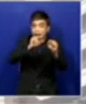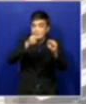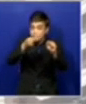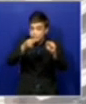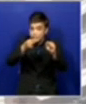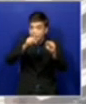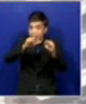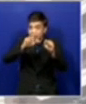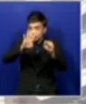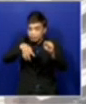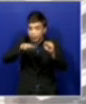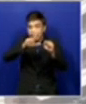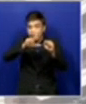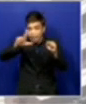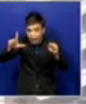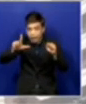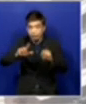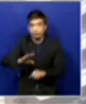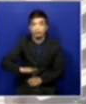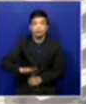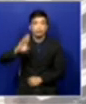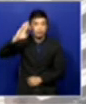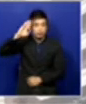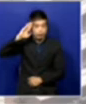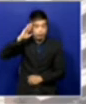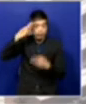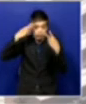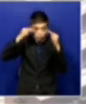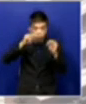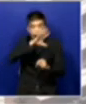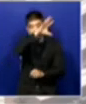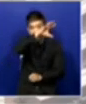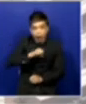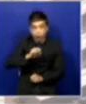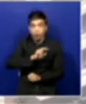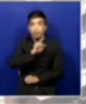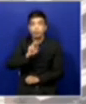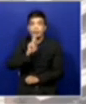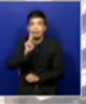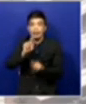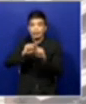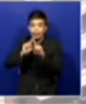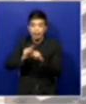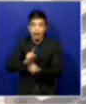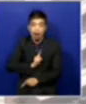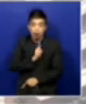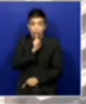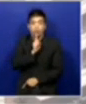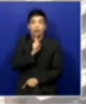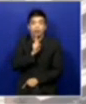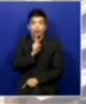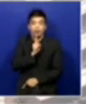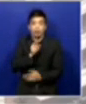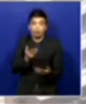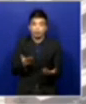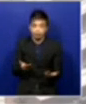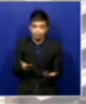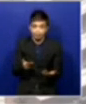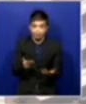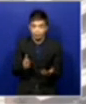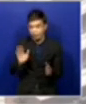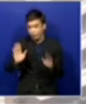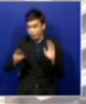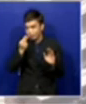ประยุทธ์นำไปใช้แต่ผู้เดียวครับแต่ผู้เดียวผมอยากจะเปรียบเทียบท่านประธานครับคนหนึ่งค